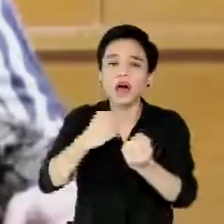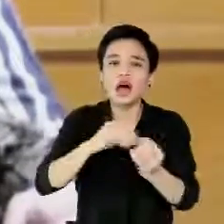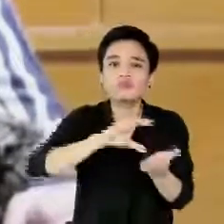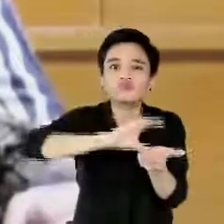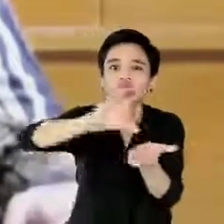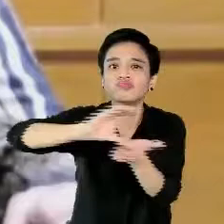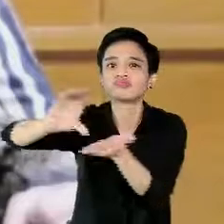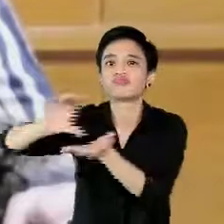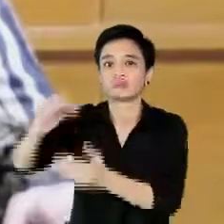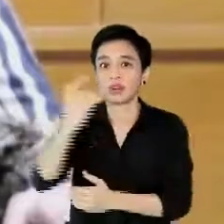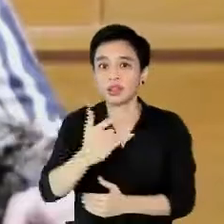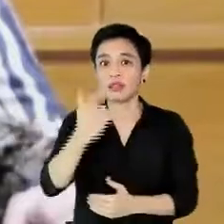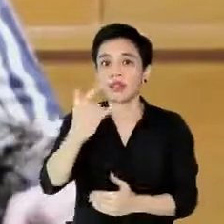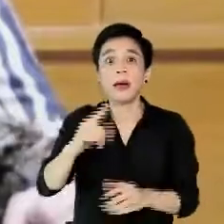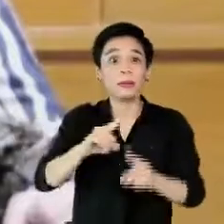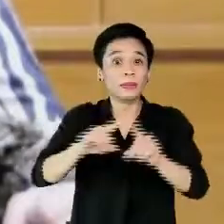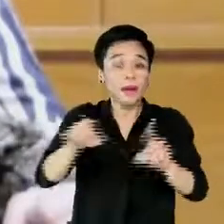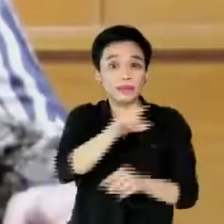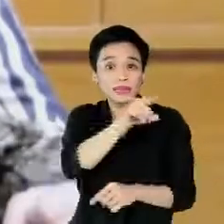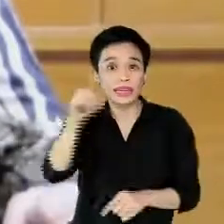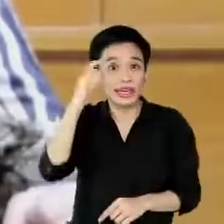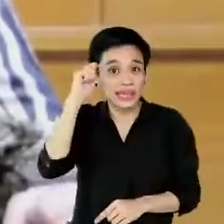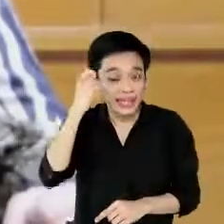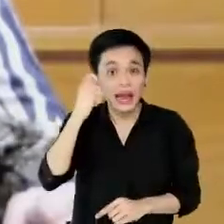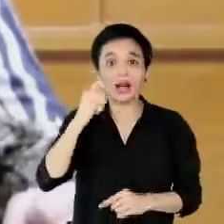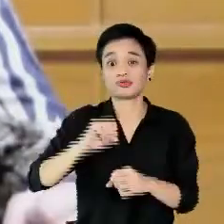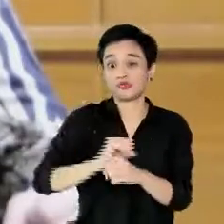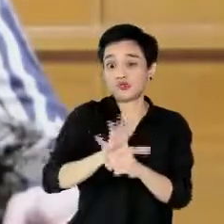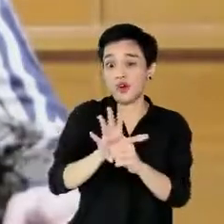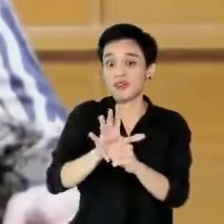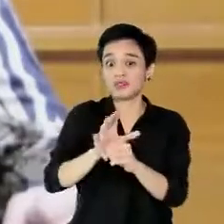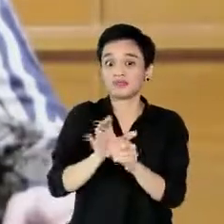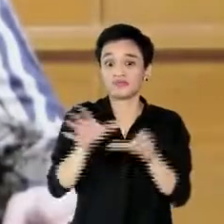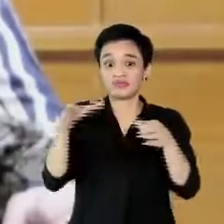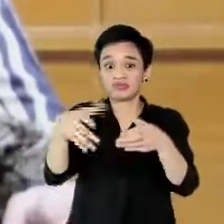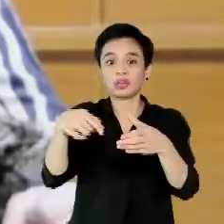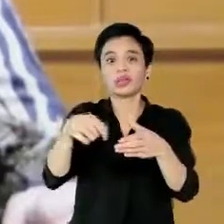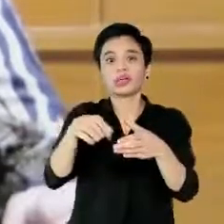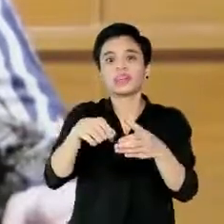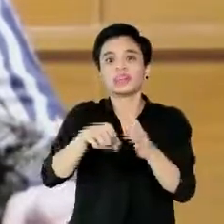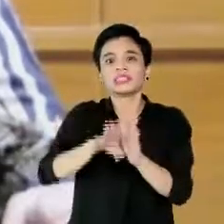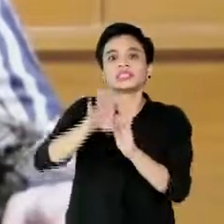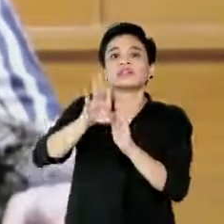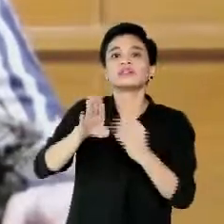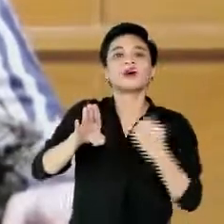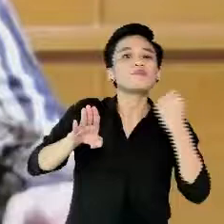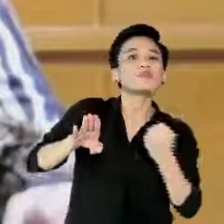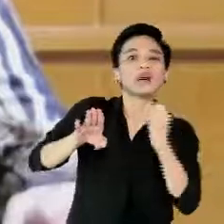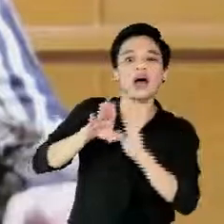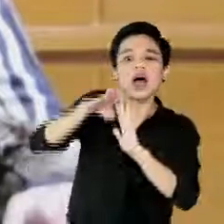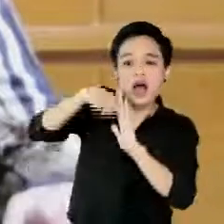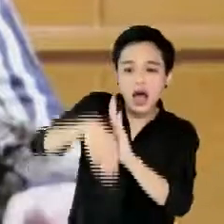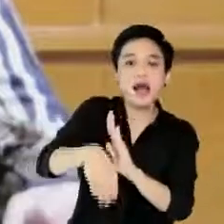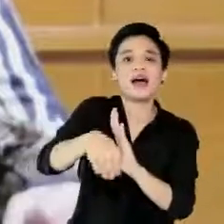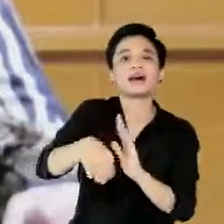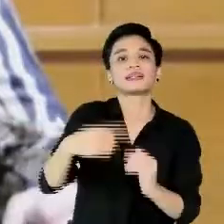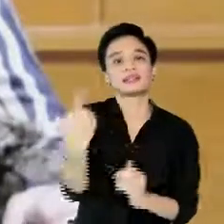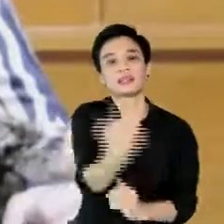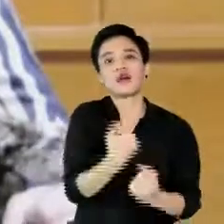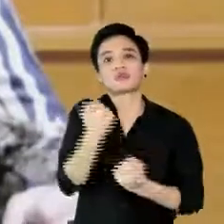itu semua adalah memastikan bahwa kasus kopi 19 bisa kita jaga jangan sampai terjadi lonjakan yang menyebabkan